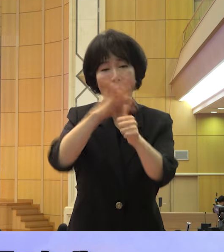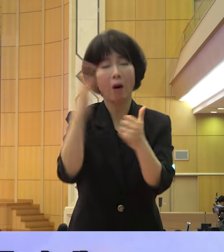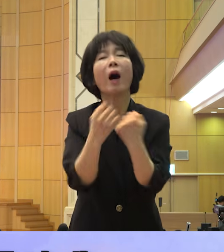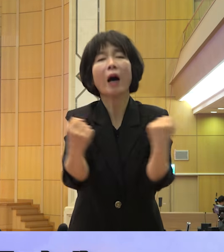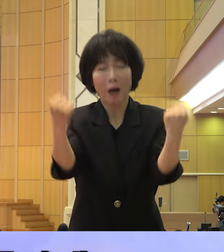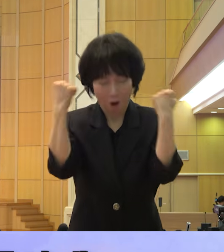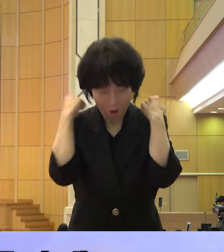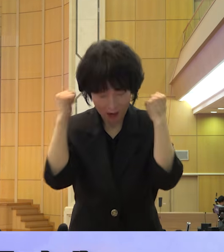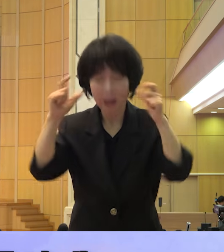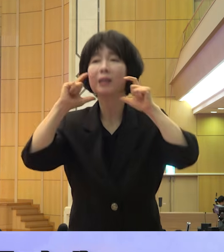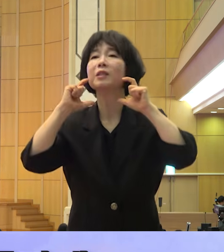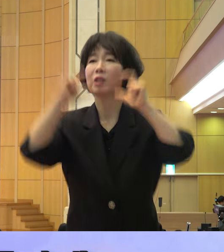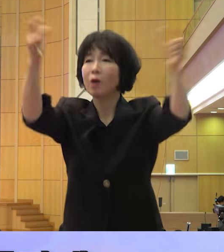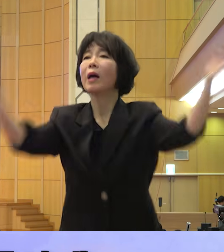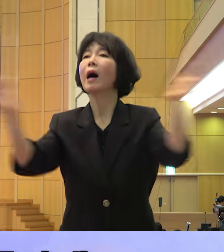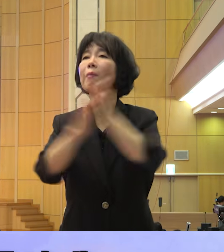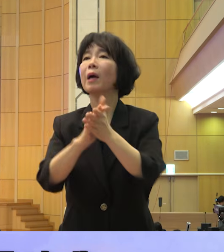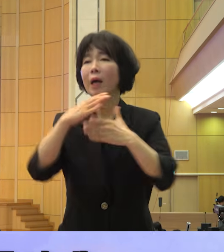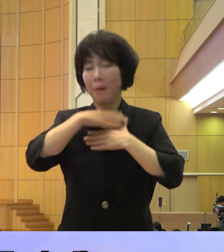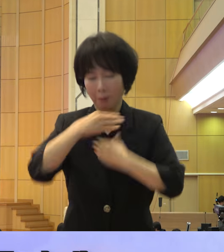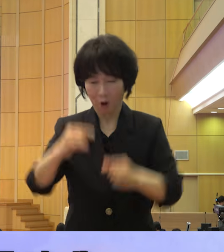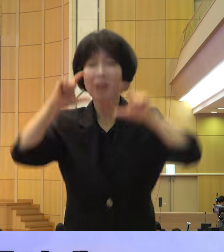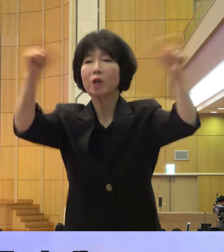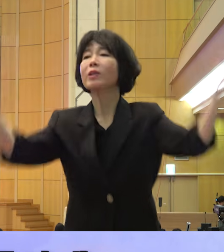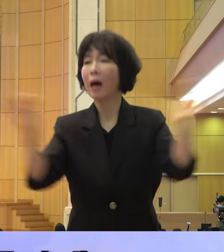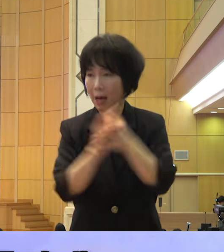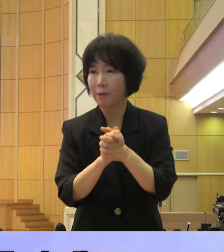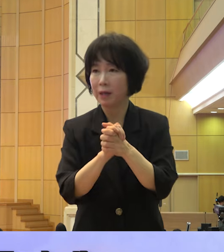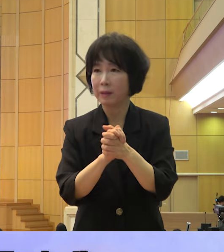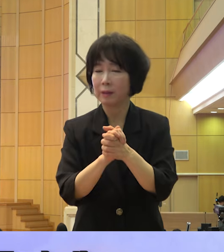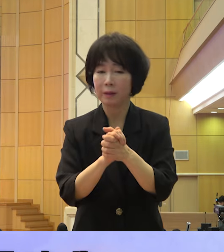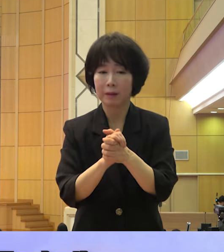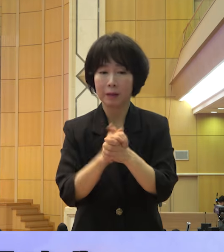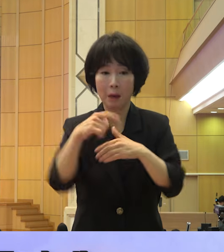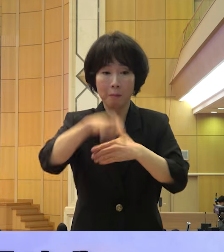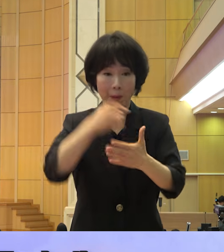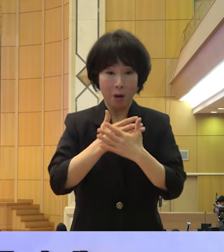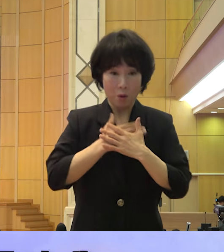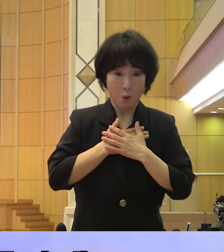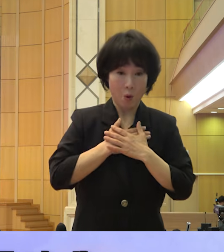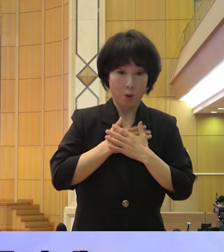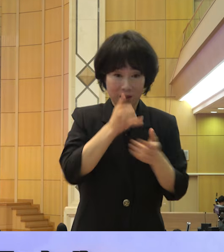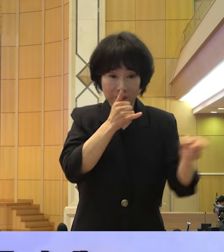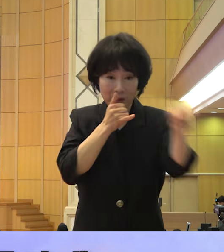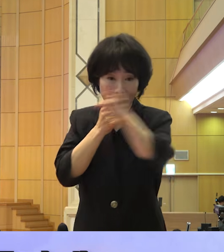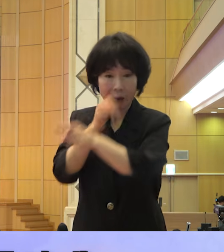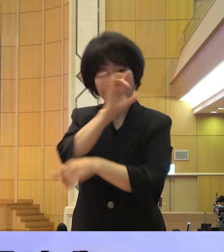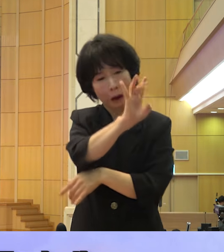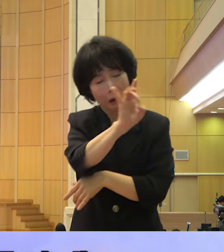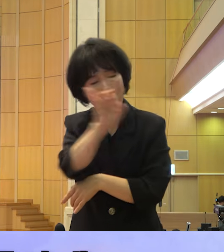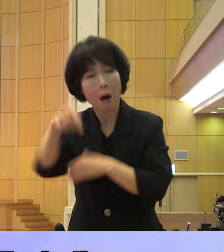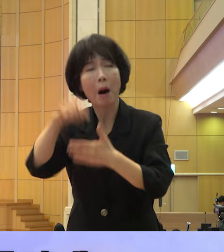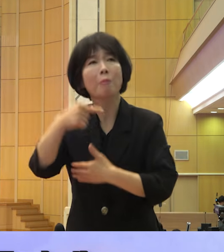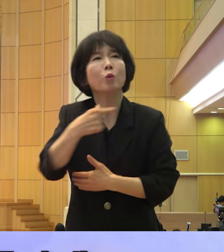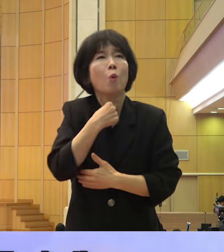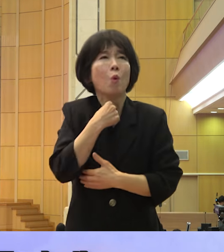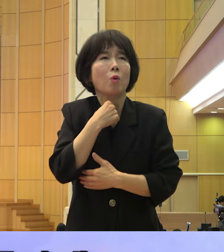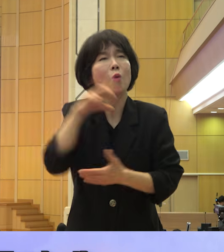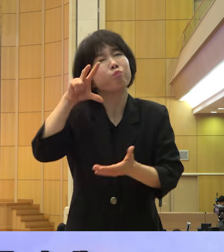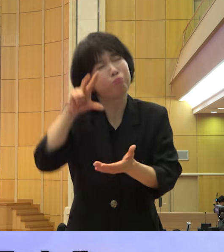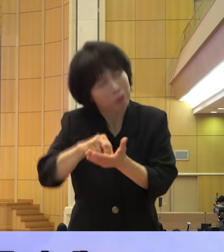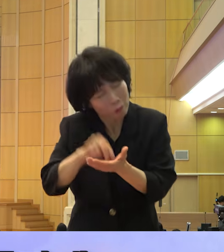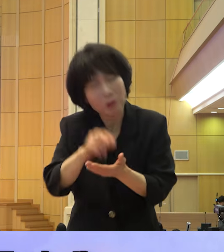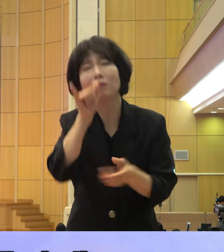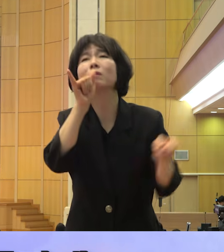놓여 건강할지어다. 평안할지어다. 그리고 가슴에 손을 얹었습니다. 각자 소원이 있을